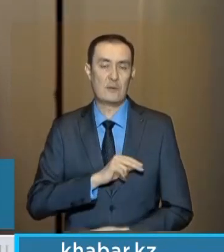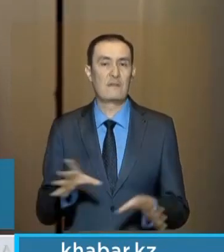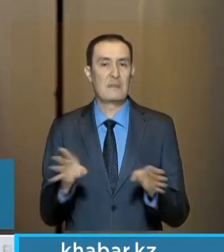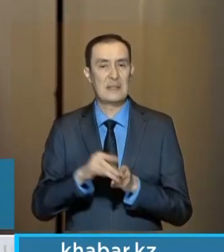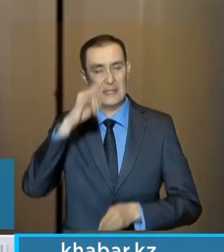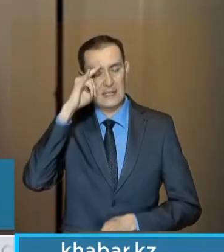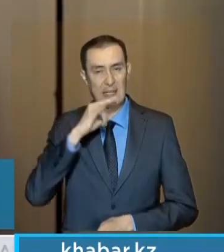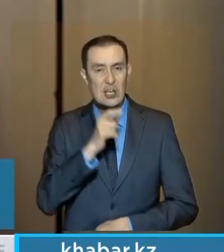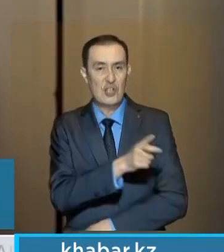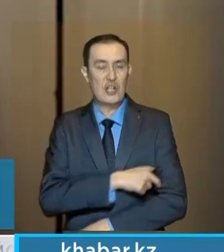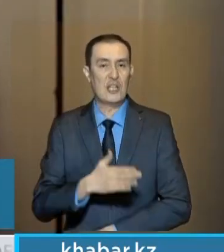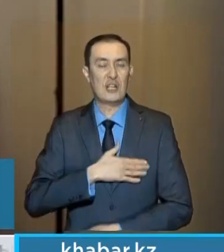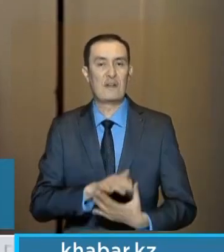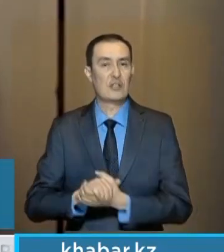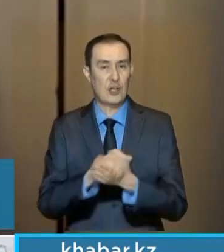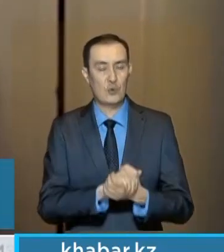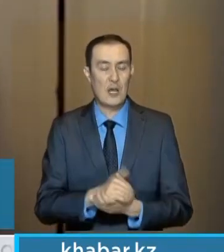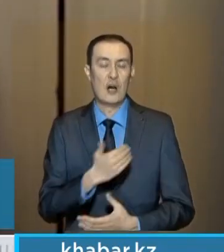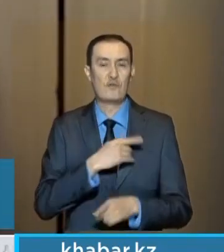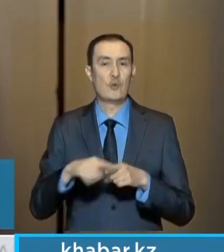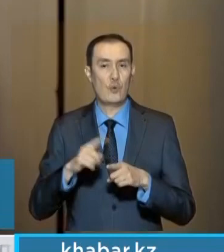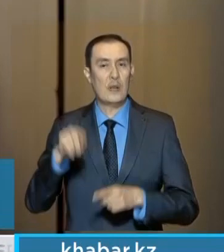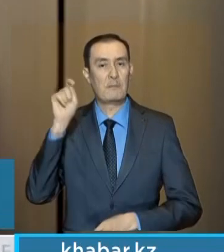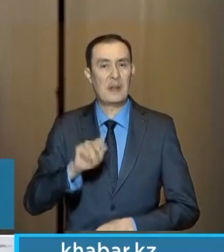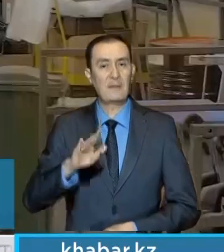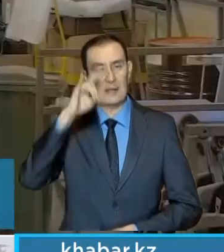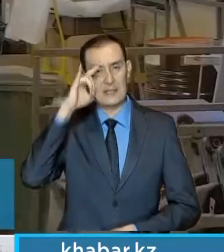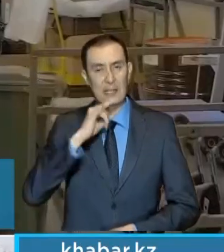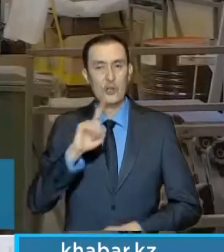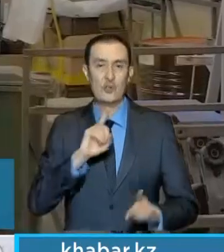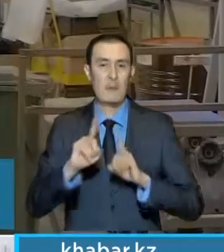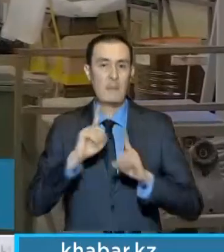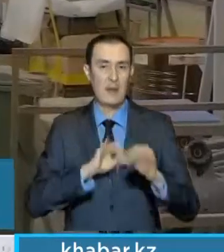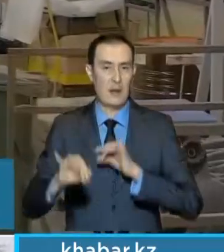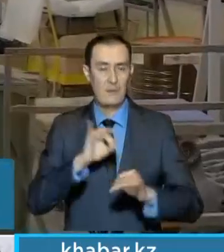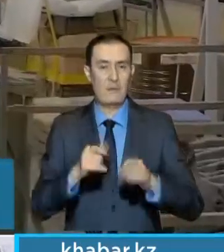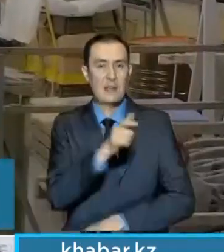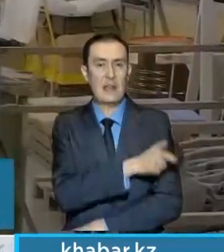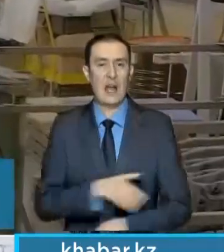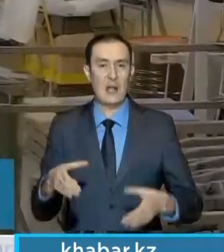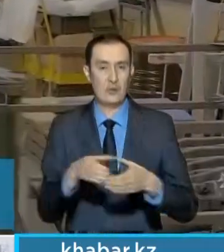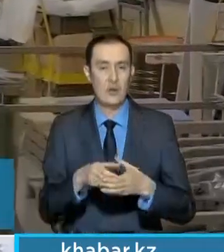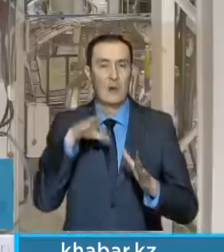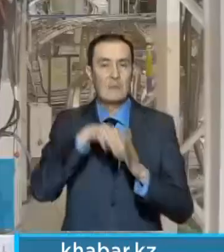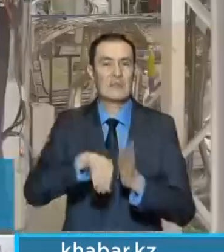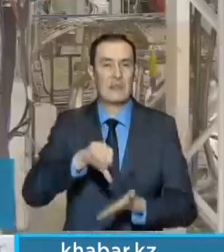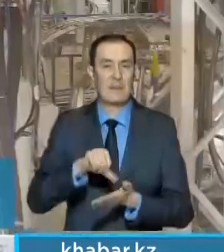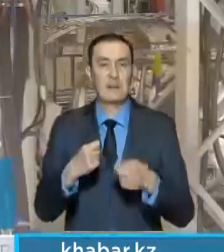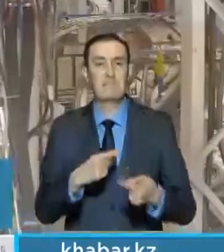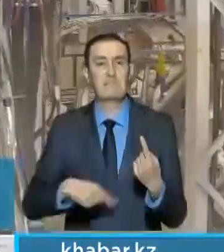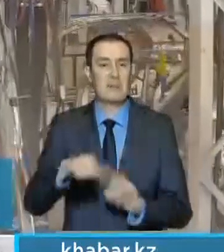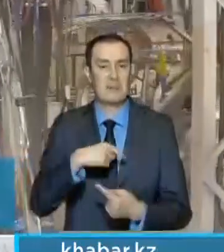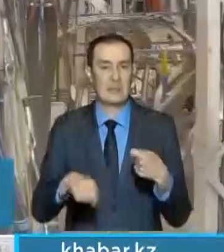к примеру члены нашего Союза планируют вскоре посетить Казахстан для переговоров в эту делегацию войдут представители малого и